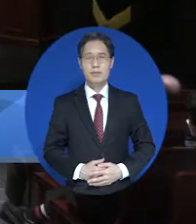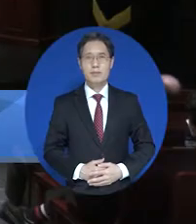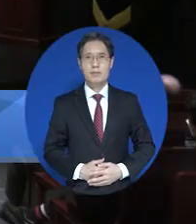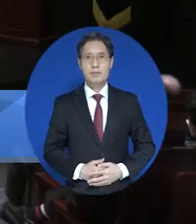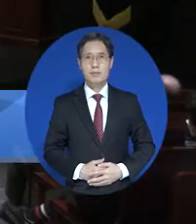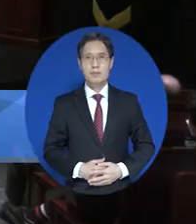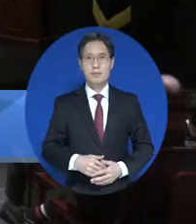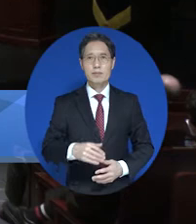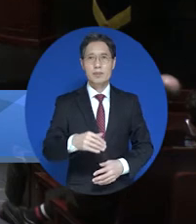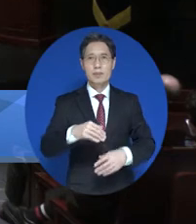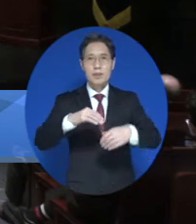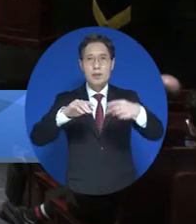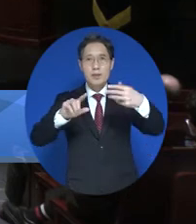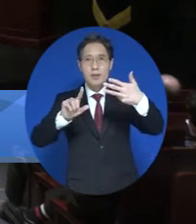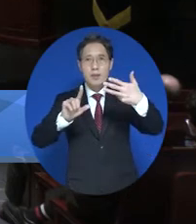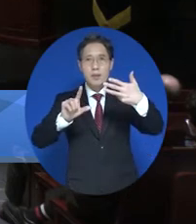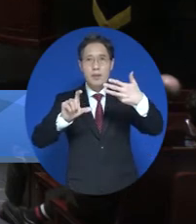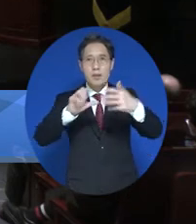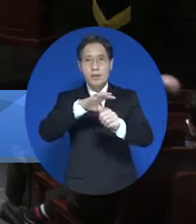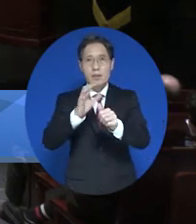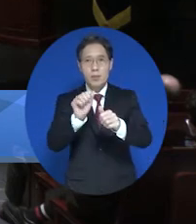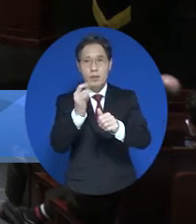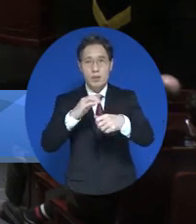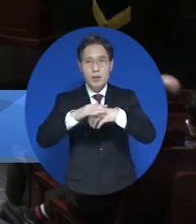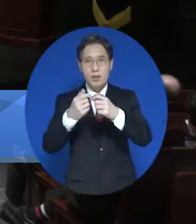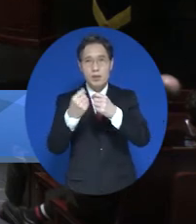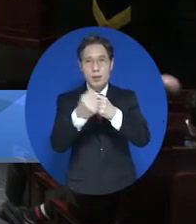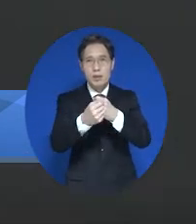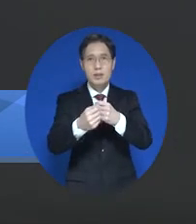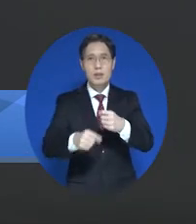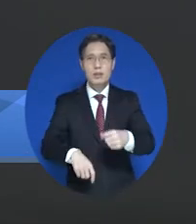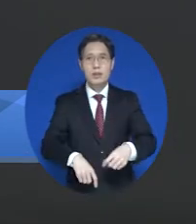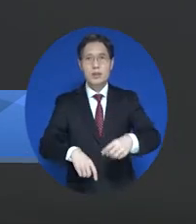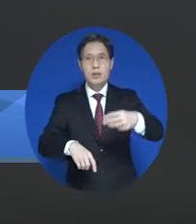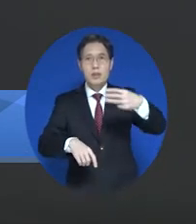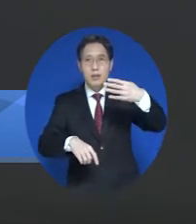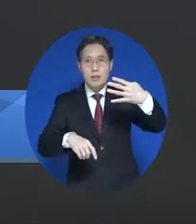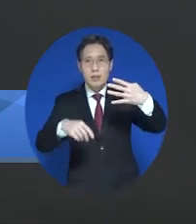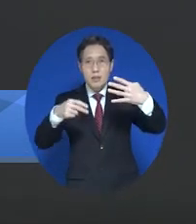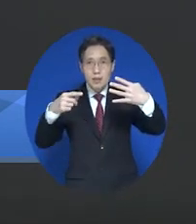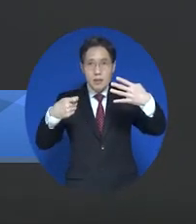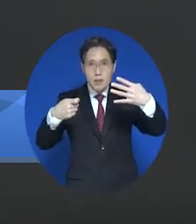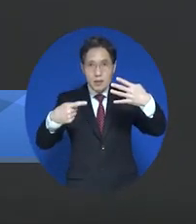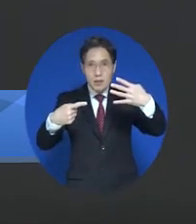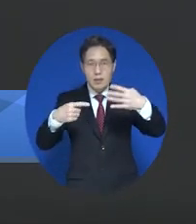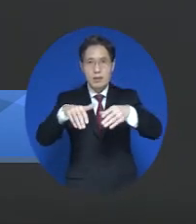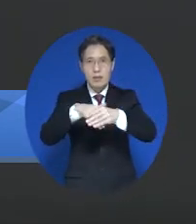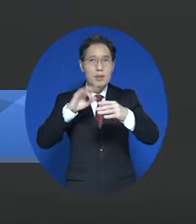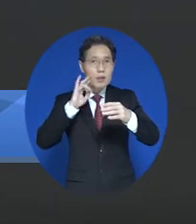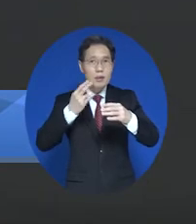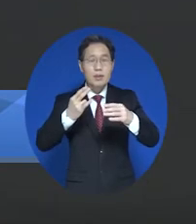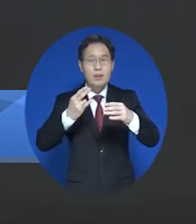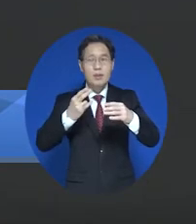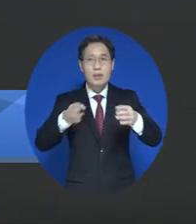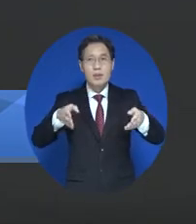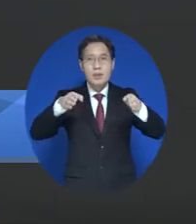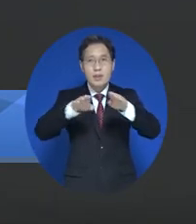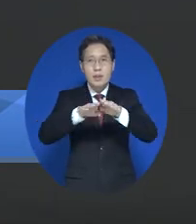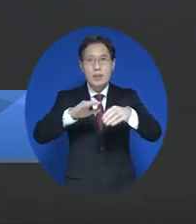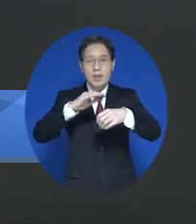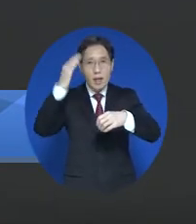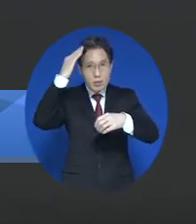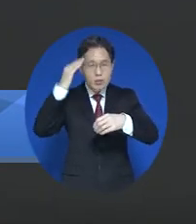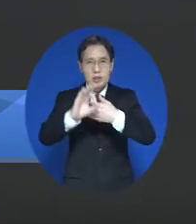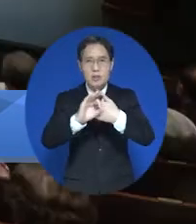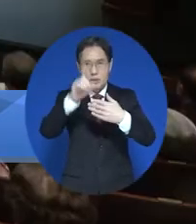광복 후의 대구시 집으 주관으로 지난 11일 문화예술회관에서 재패 기준 연 대한민국 임시정부 수립 기념식이